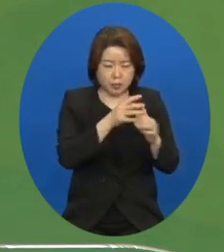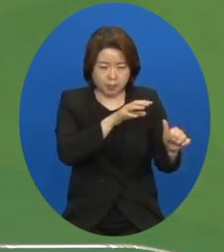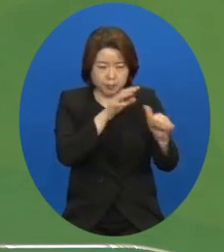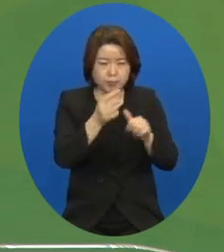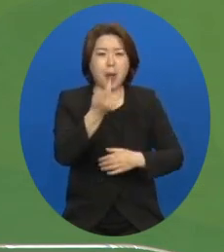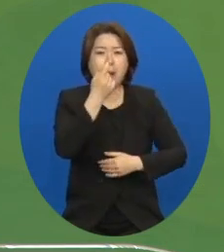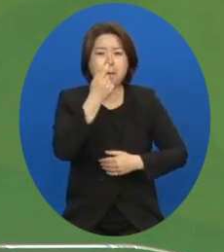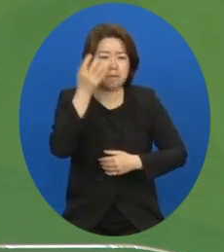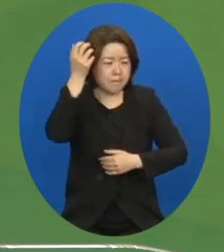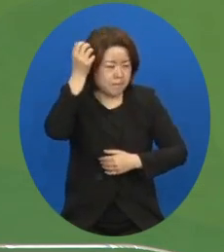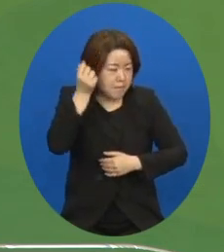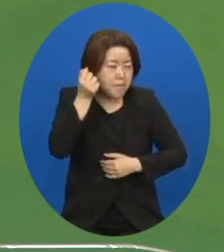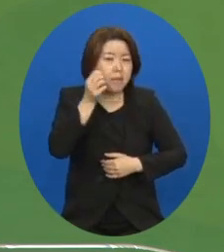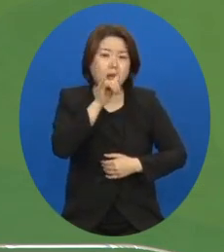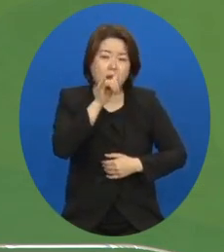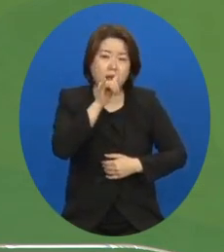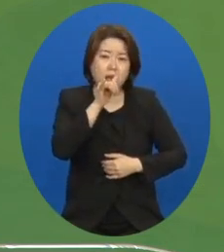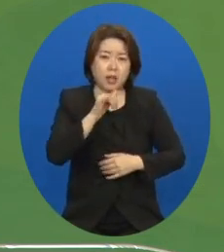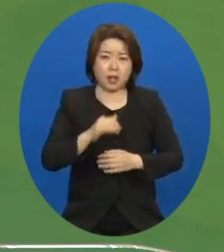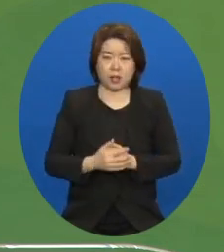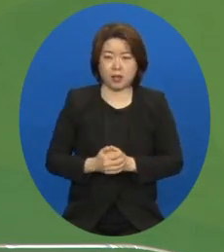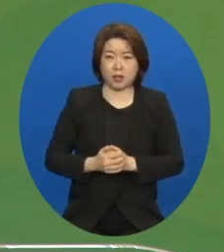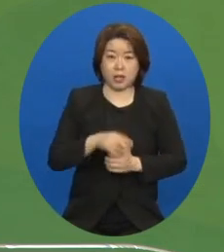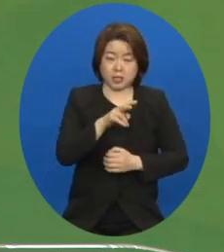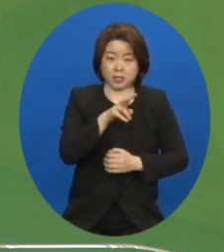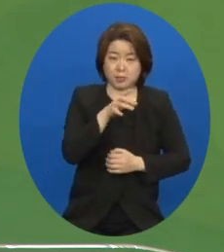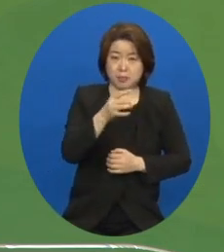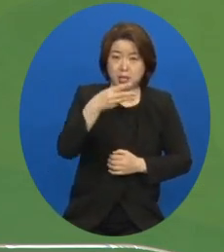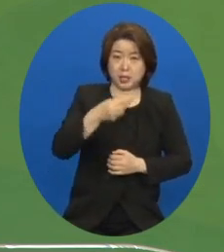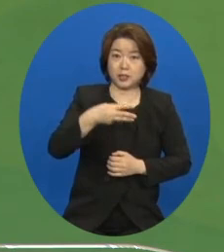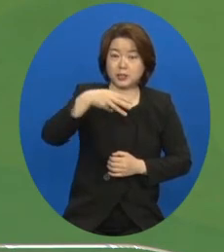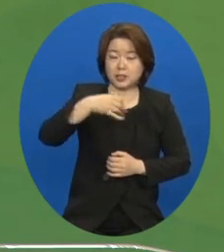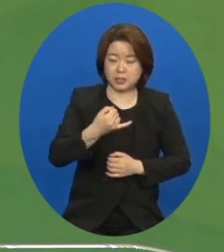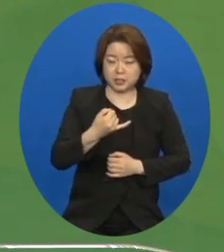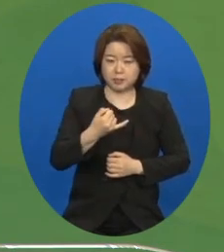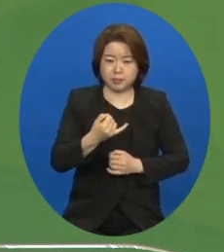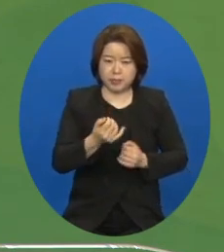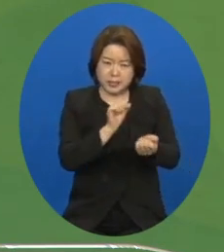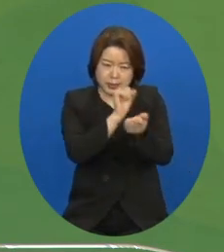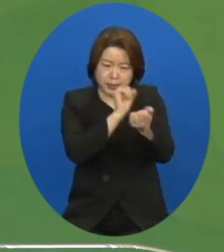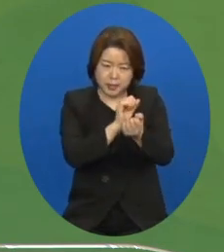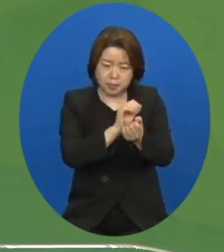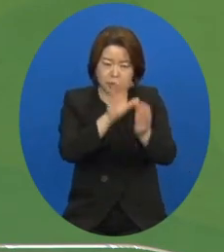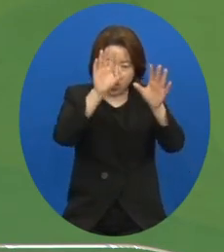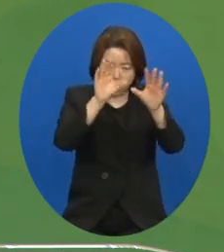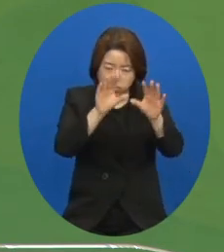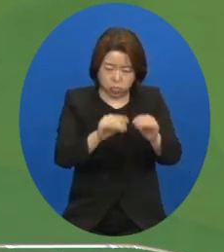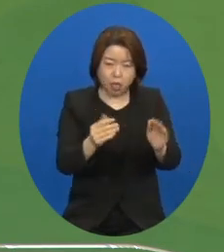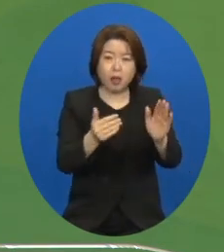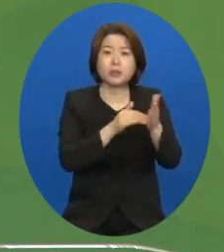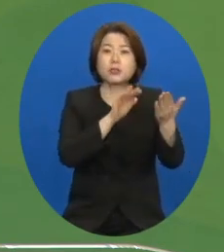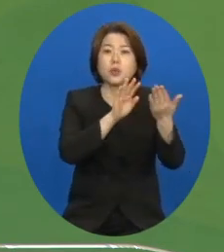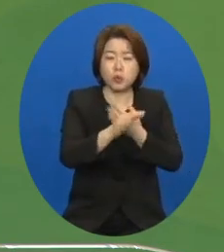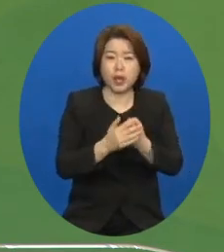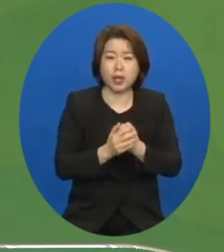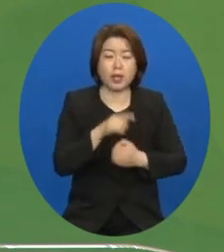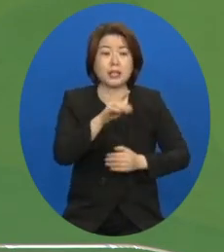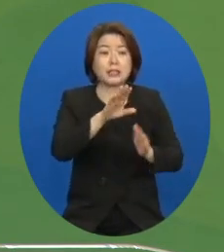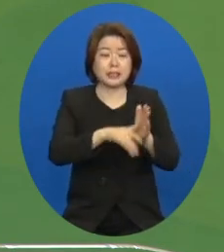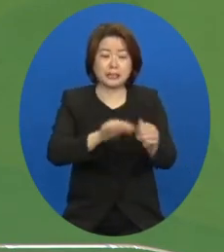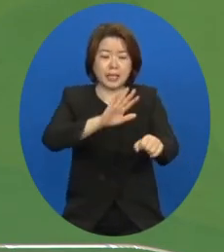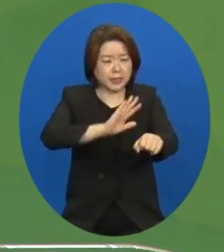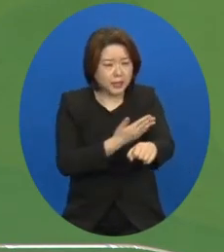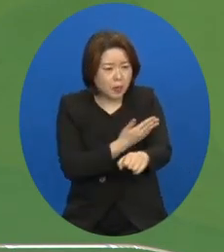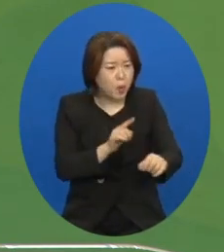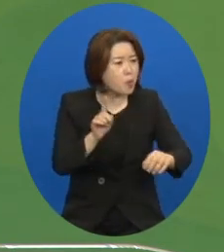삼았던 것입니다. 그 메르스 사태가 지나고 난 다음에 그때 우리가 잘못했던